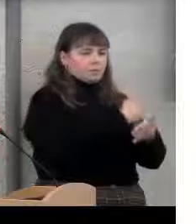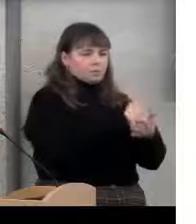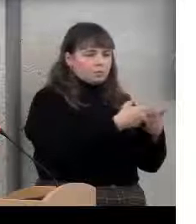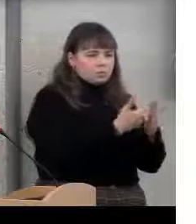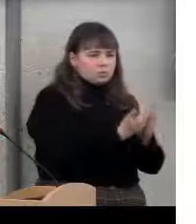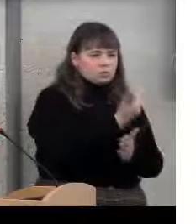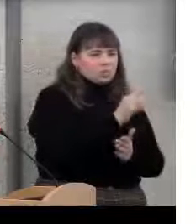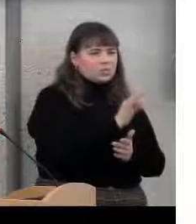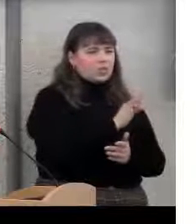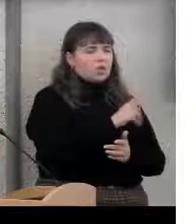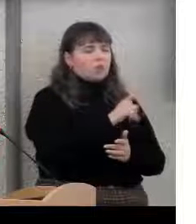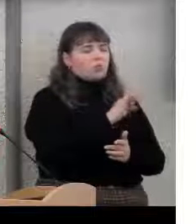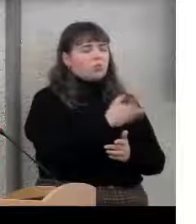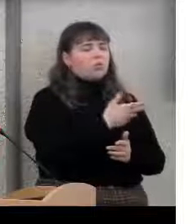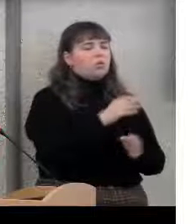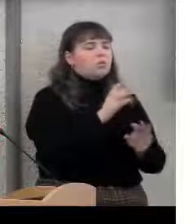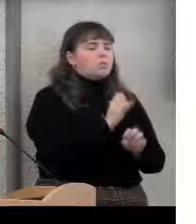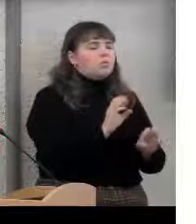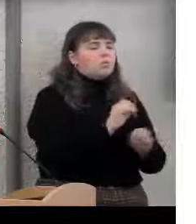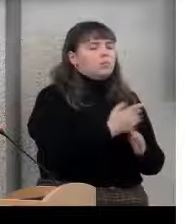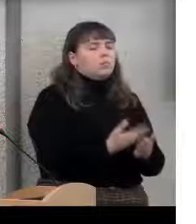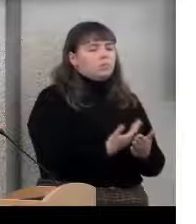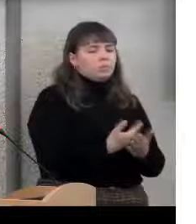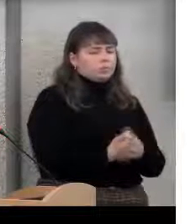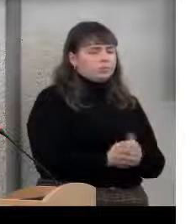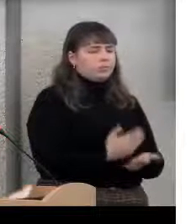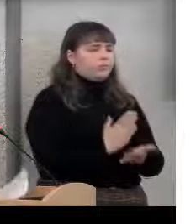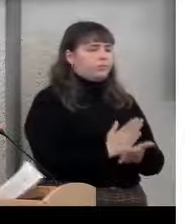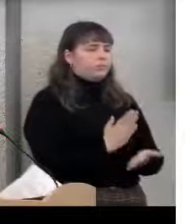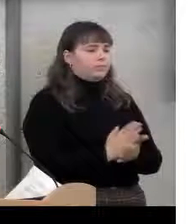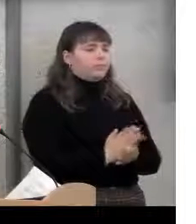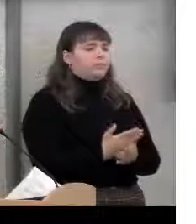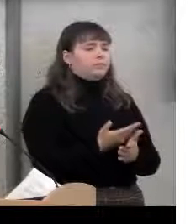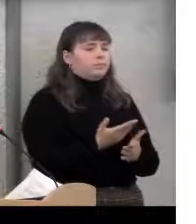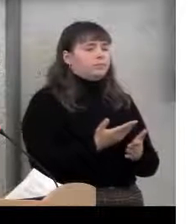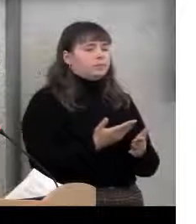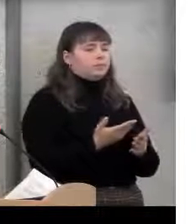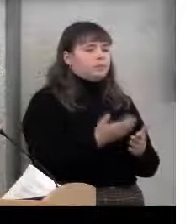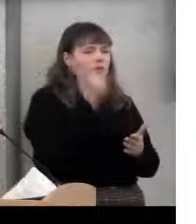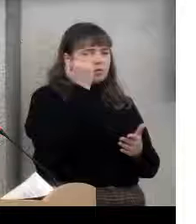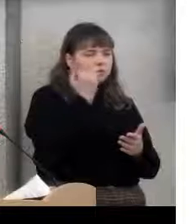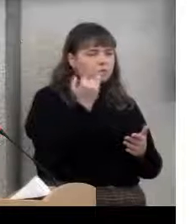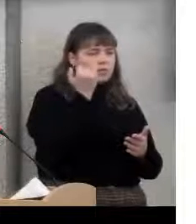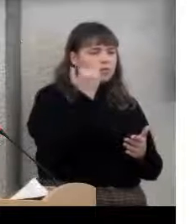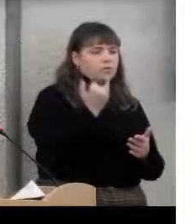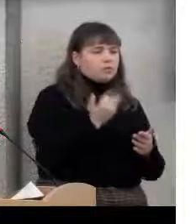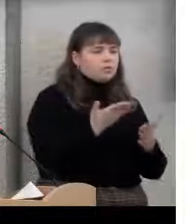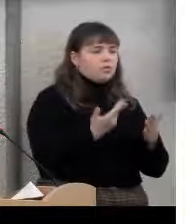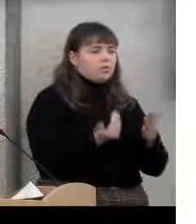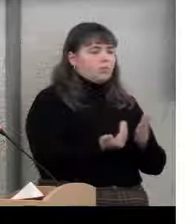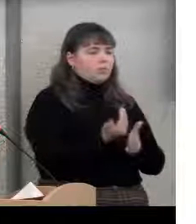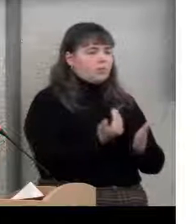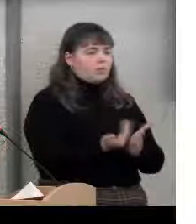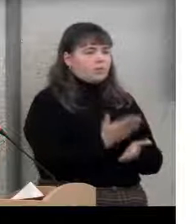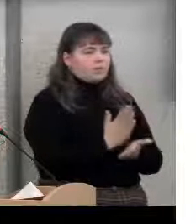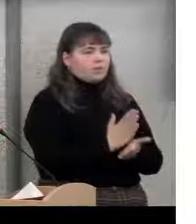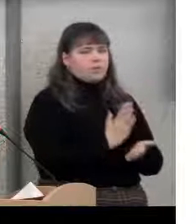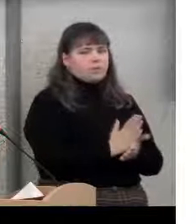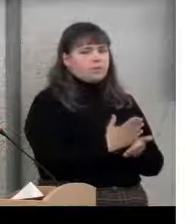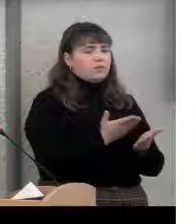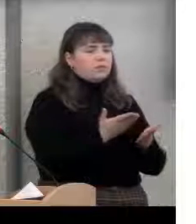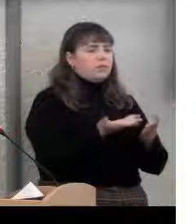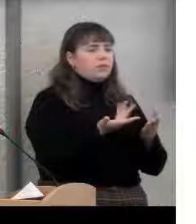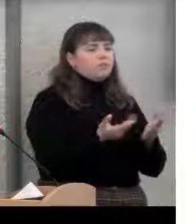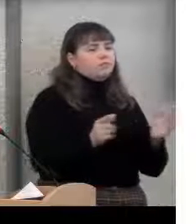valstybės pagalbą jiems? Tai pirmiausia, startuoliai yra inovacijų katalizatoriai. Jie skatina pokyčius įvairiose industrijose, tai